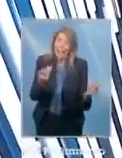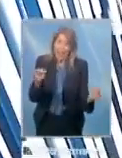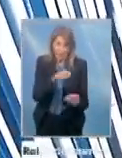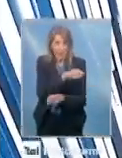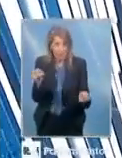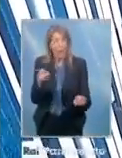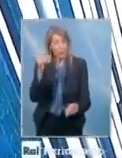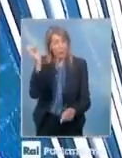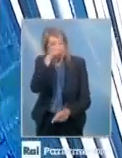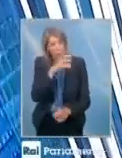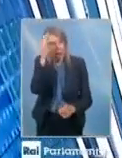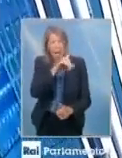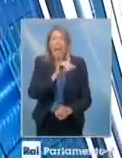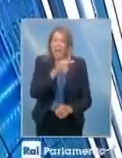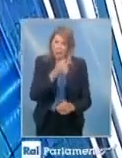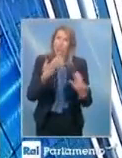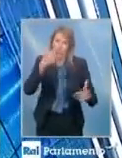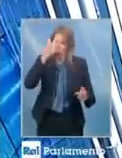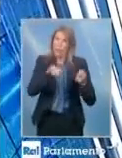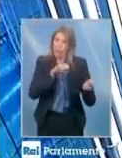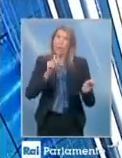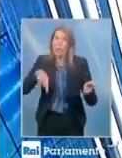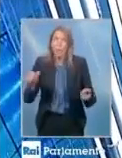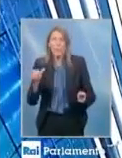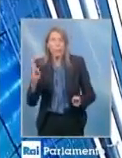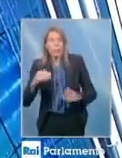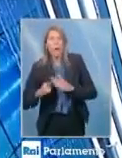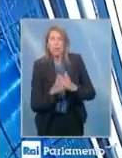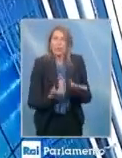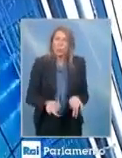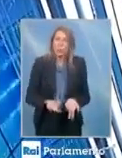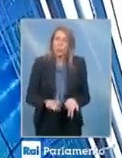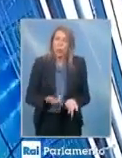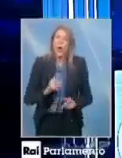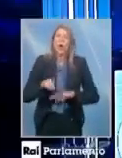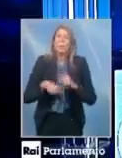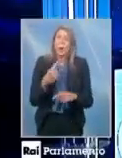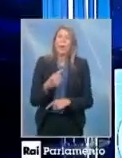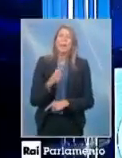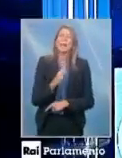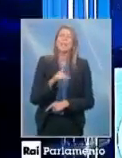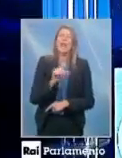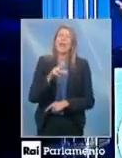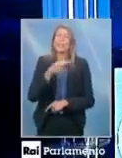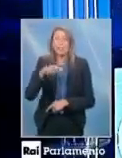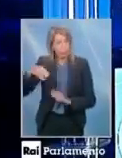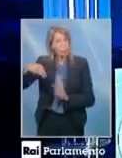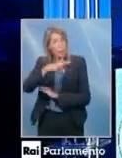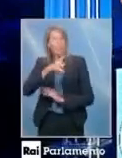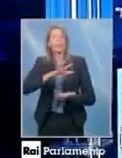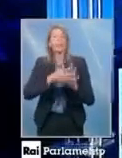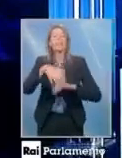dimenticano, Enrico Letta ha già governato, ha fatto un governo ed è stato sostenuto da Berlusconi che poi ha mandato per esempio Beatrice Lorenzin a fare il ministro della